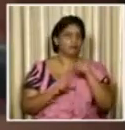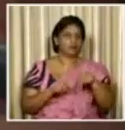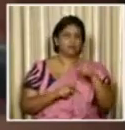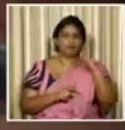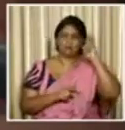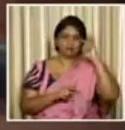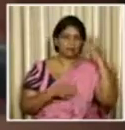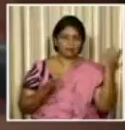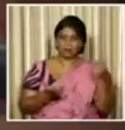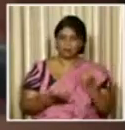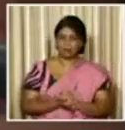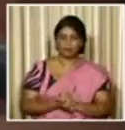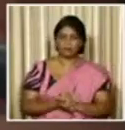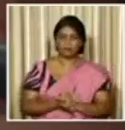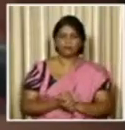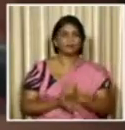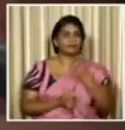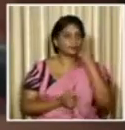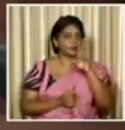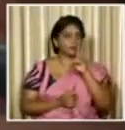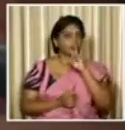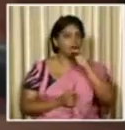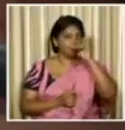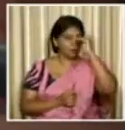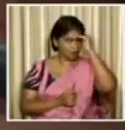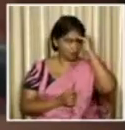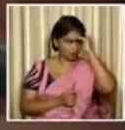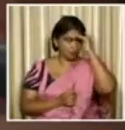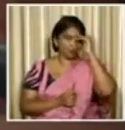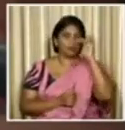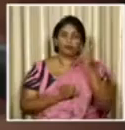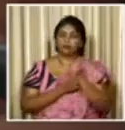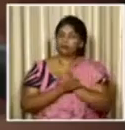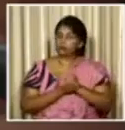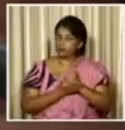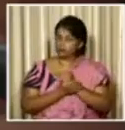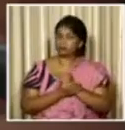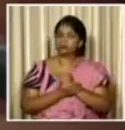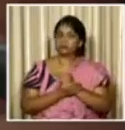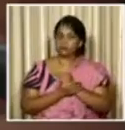balapuruthu yutu ne enisa kathanayakawarya mulumanimma